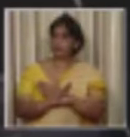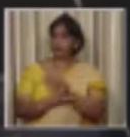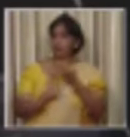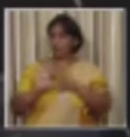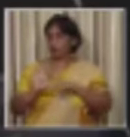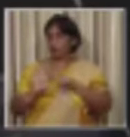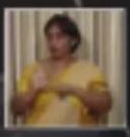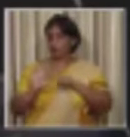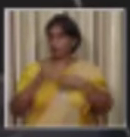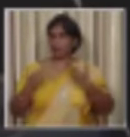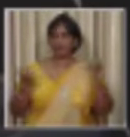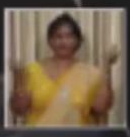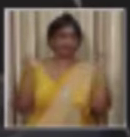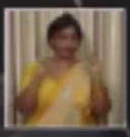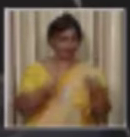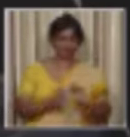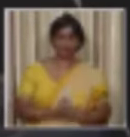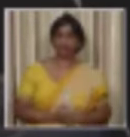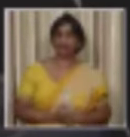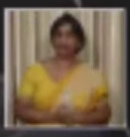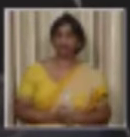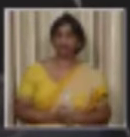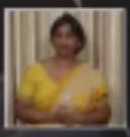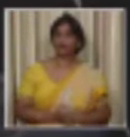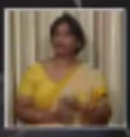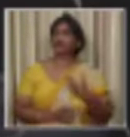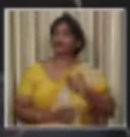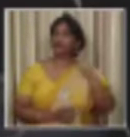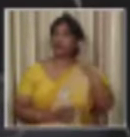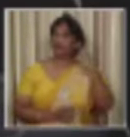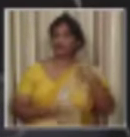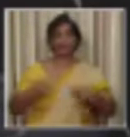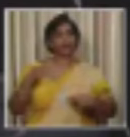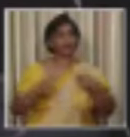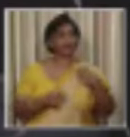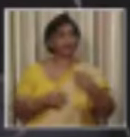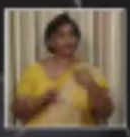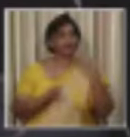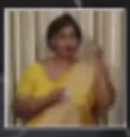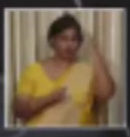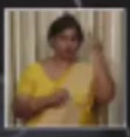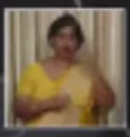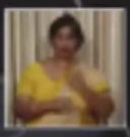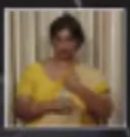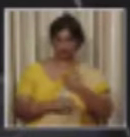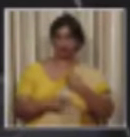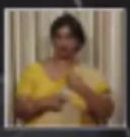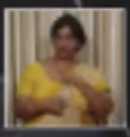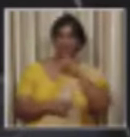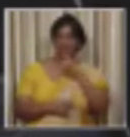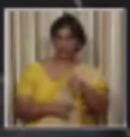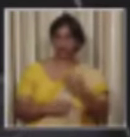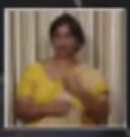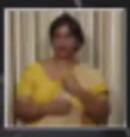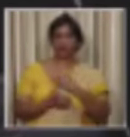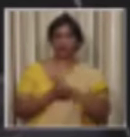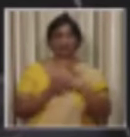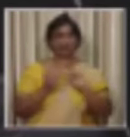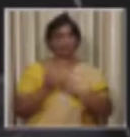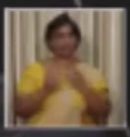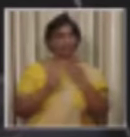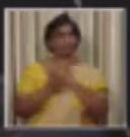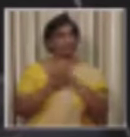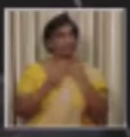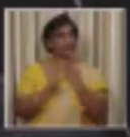පුහුණු වෙලා හැම ඇවිල්ලා තියෙනවා. විශේෂයෙන්ම මේ විවාදය ගැන මුලින්ම මම තමයි අභියෝග කරේ. මේ ඉන්න අර්ෂ සිල්වා, කබේ